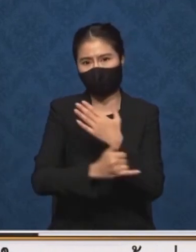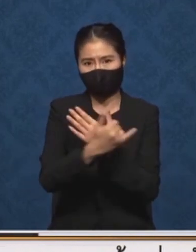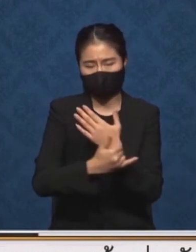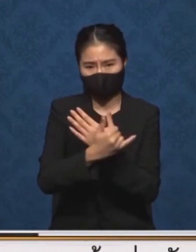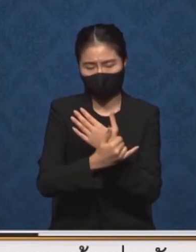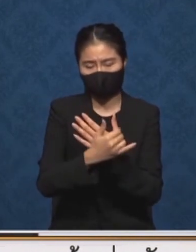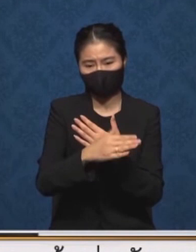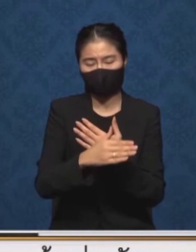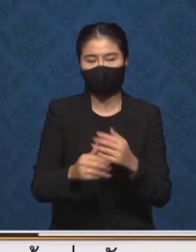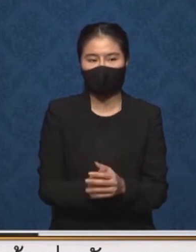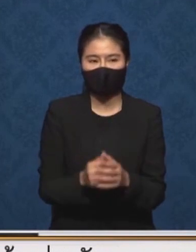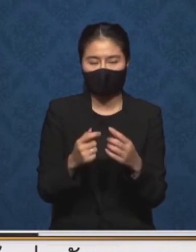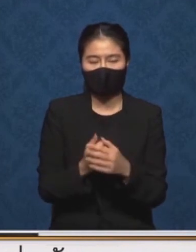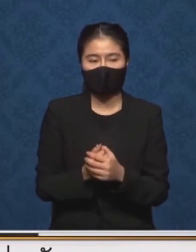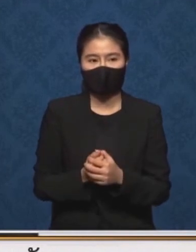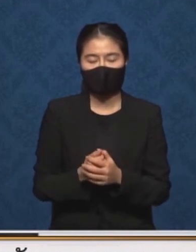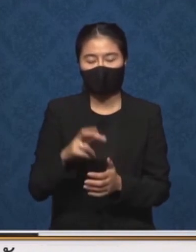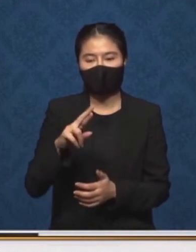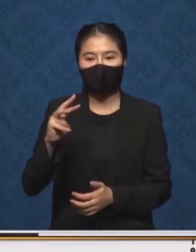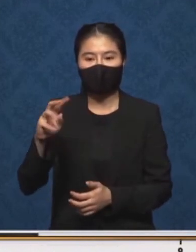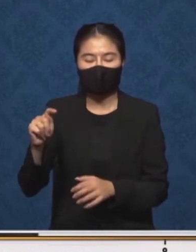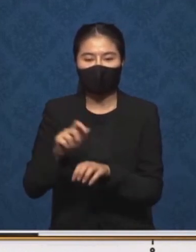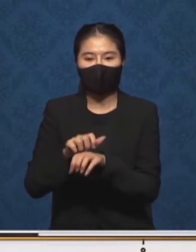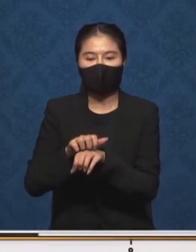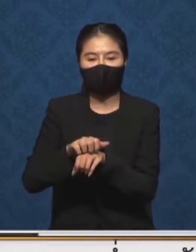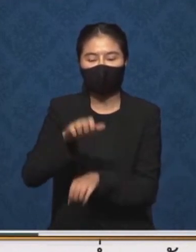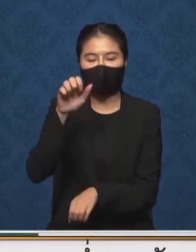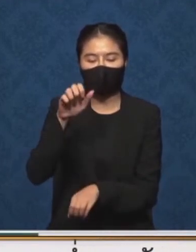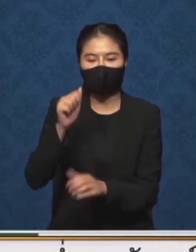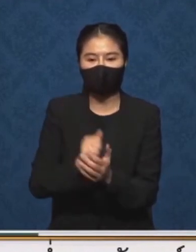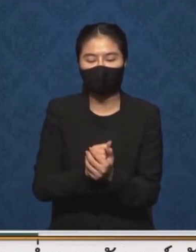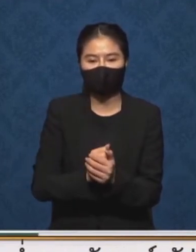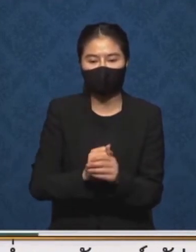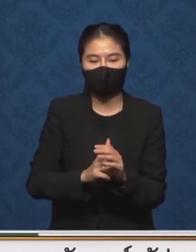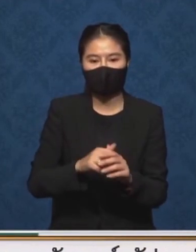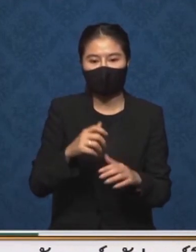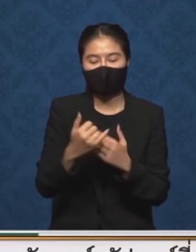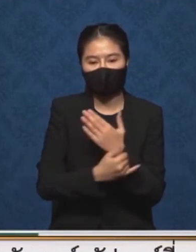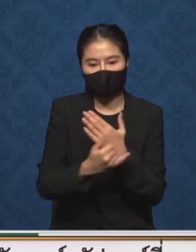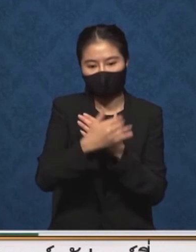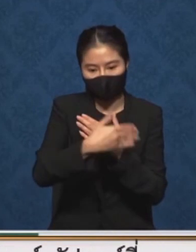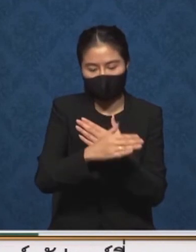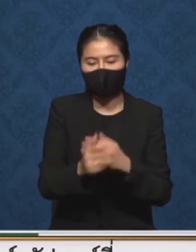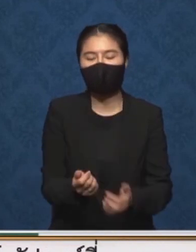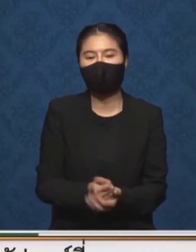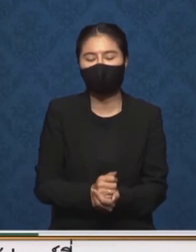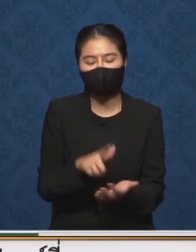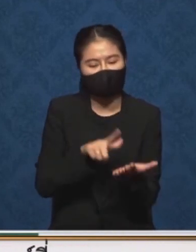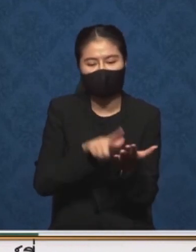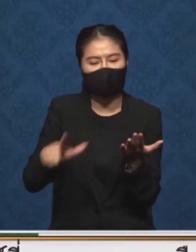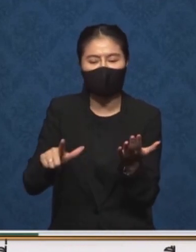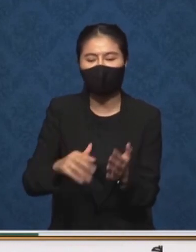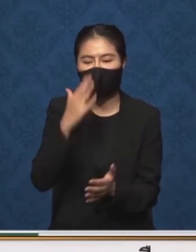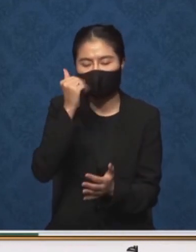ประเทศรัฐมัตีมหาทย์จอแดนความรัฐตียุทธธรรมลาออกหังจากถูกก่ว